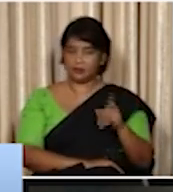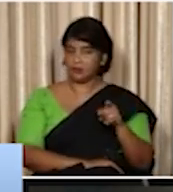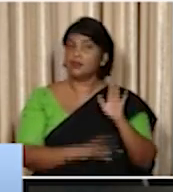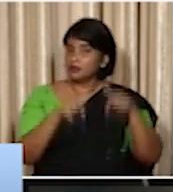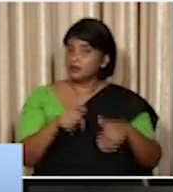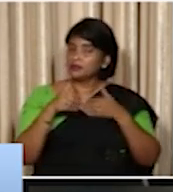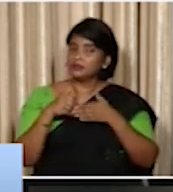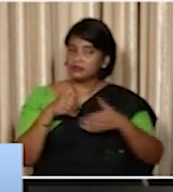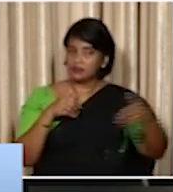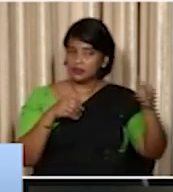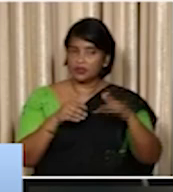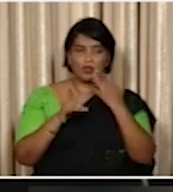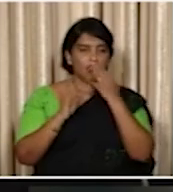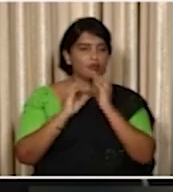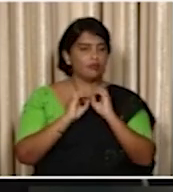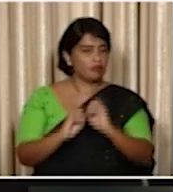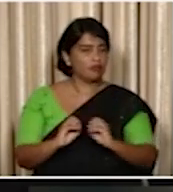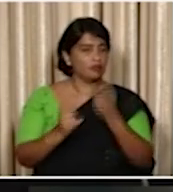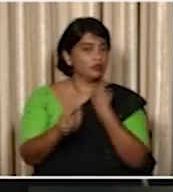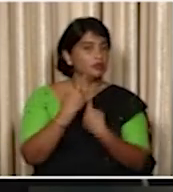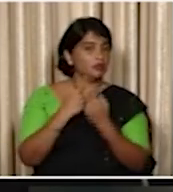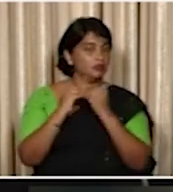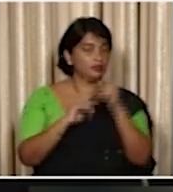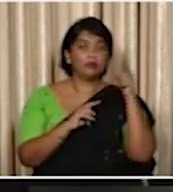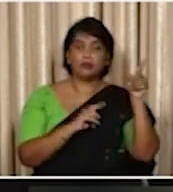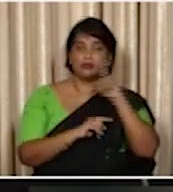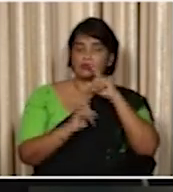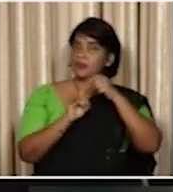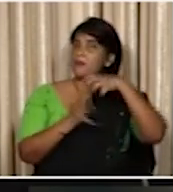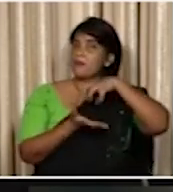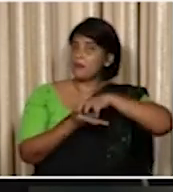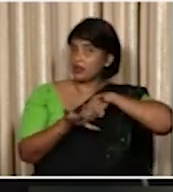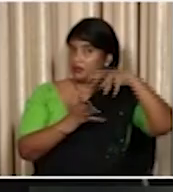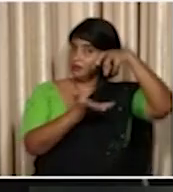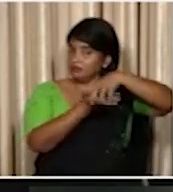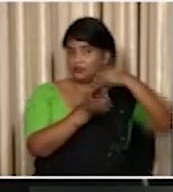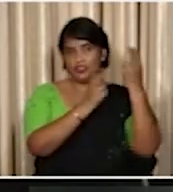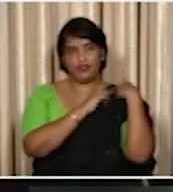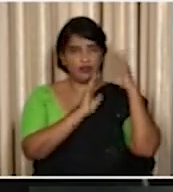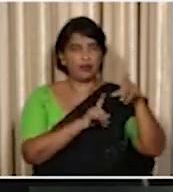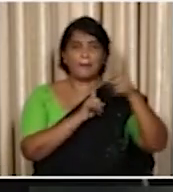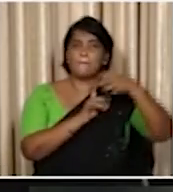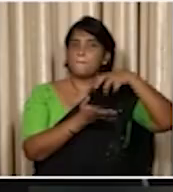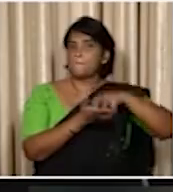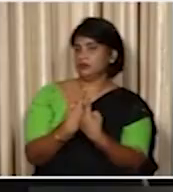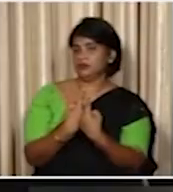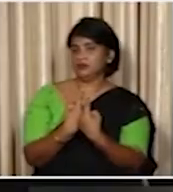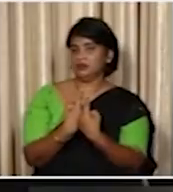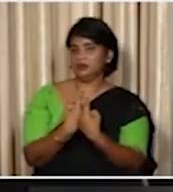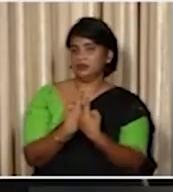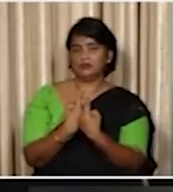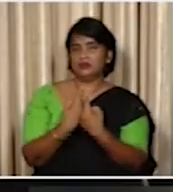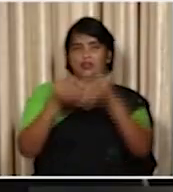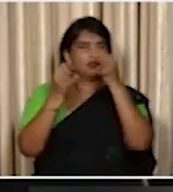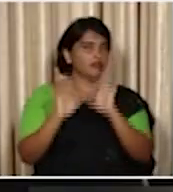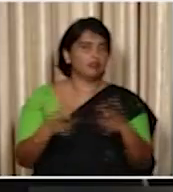අද වෙනකන් පෙරපාසල් නියාමනය කරන ඔබතුමිය කිව්ව විදිහට පළාත් සභාව විෂයක් විදිහට තිබුණට පළාත් සභාව වලින් ඒ කාර්ය කෙරෙන්නේ